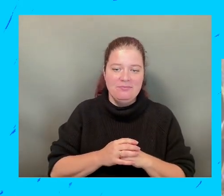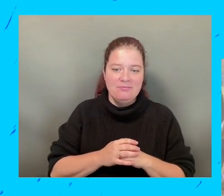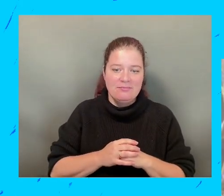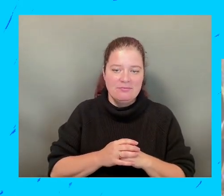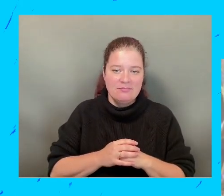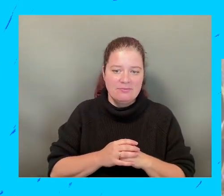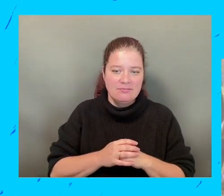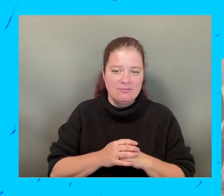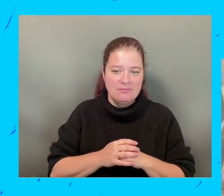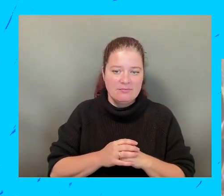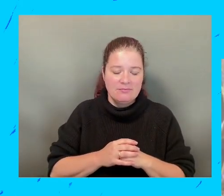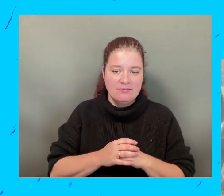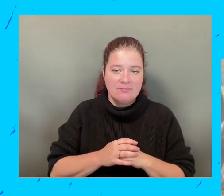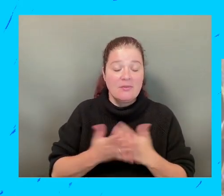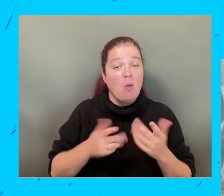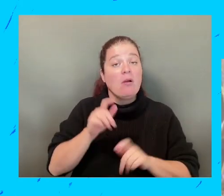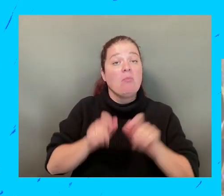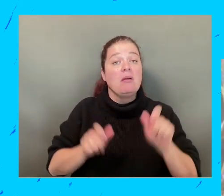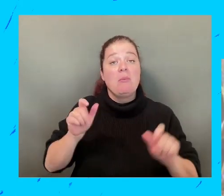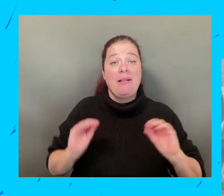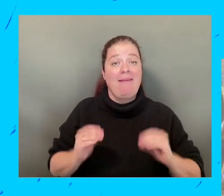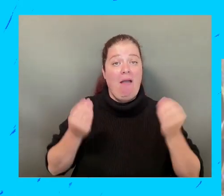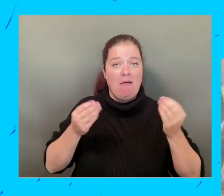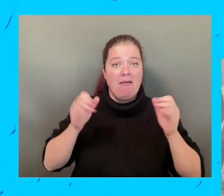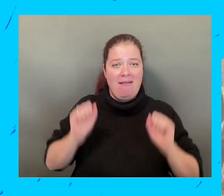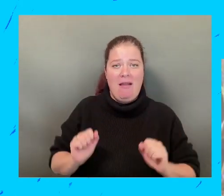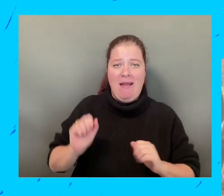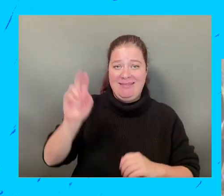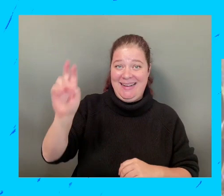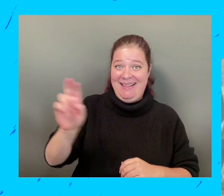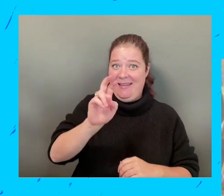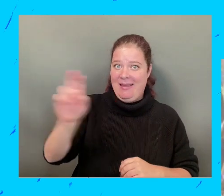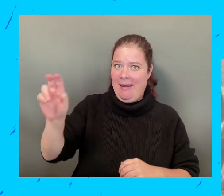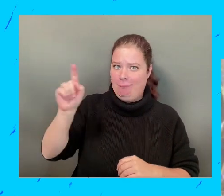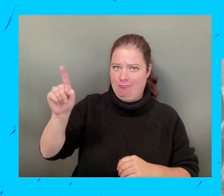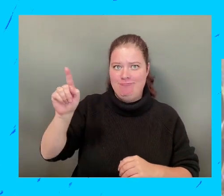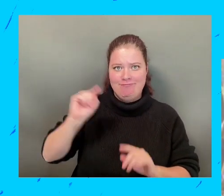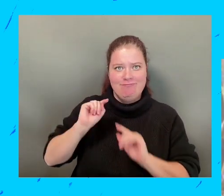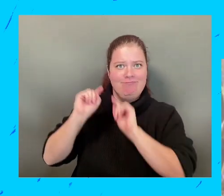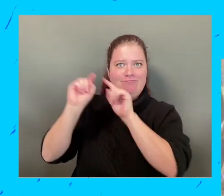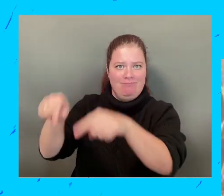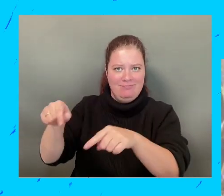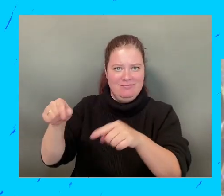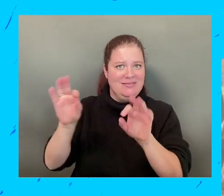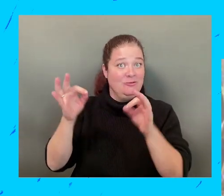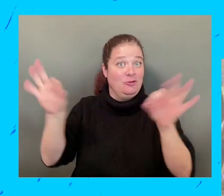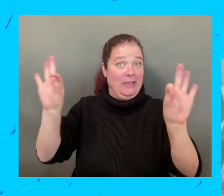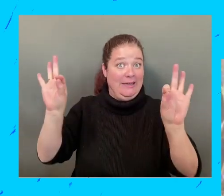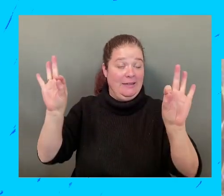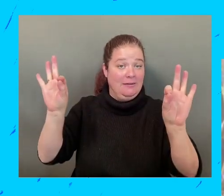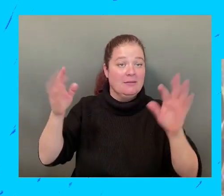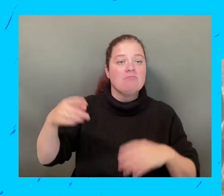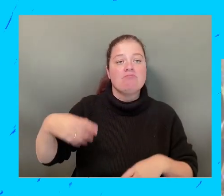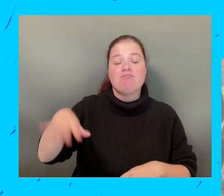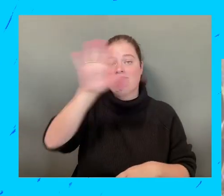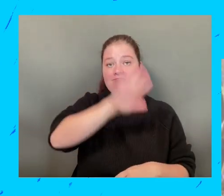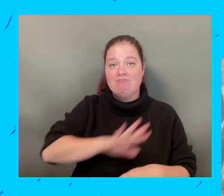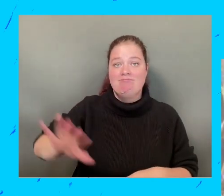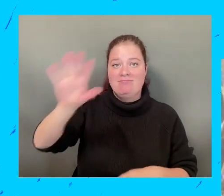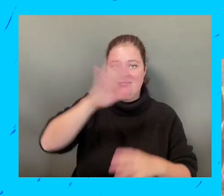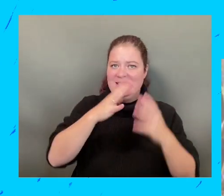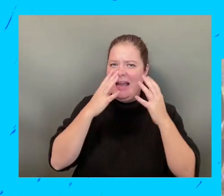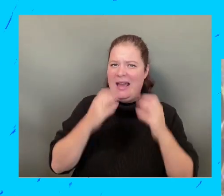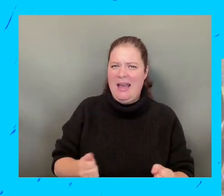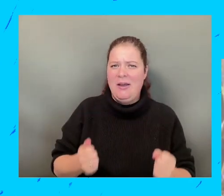jeunes qui ont accès à des cliniques, nous avons plus de 780 centre